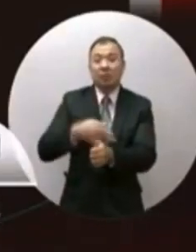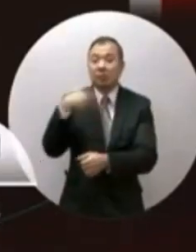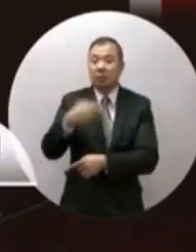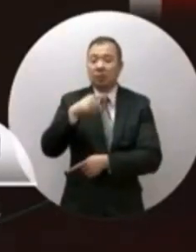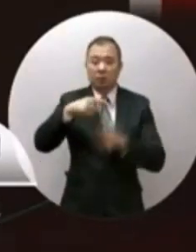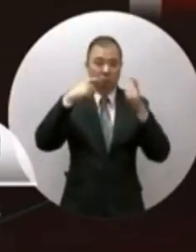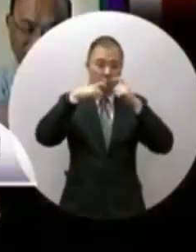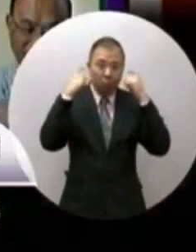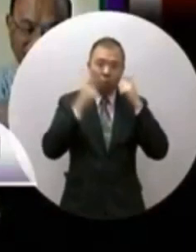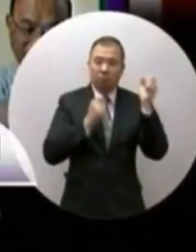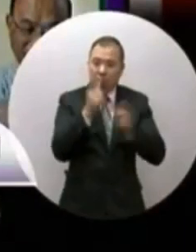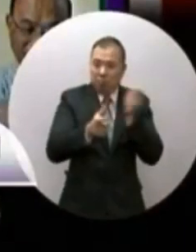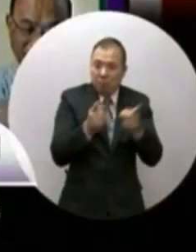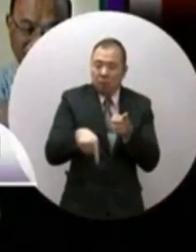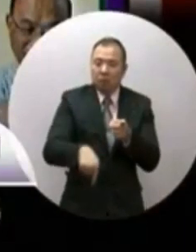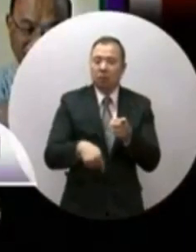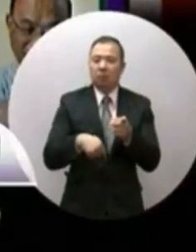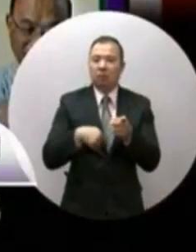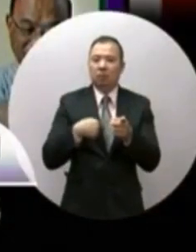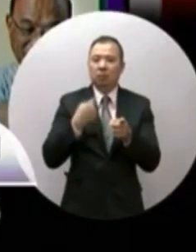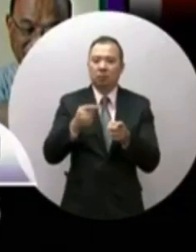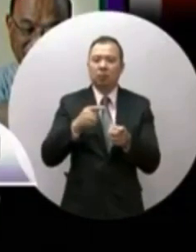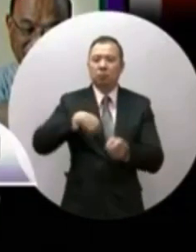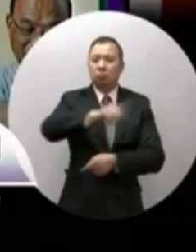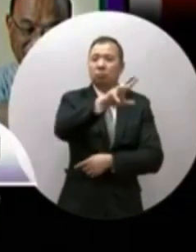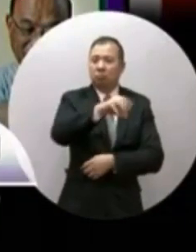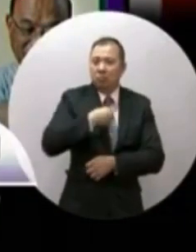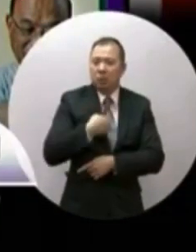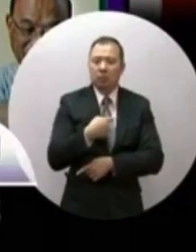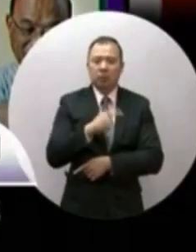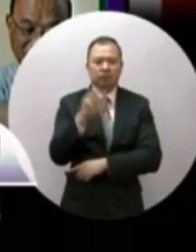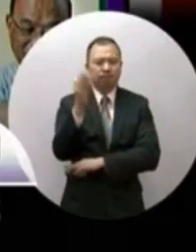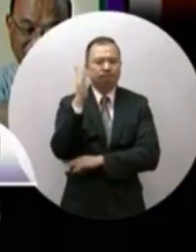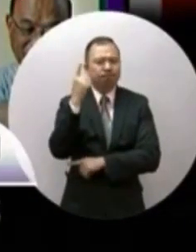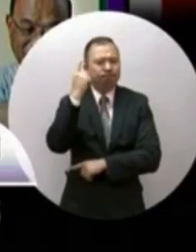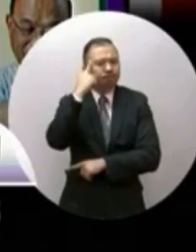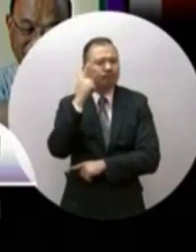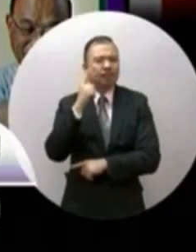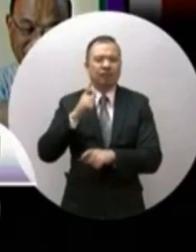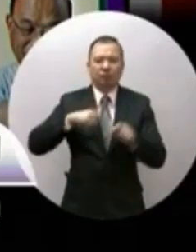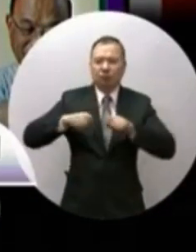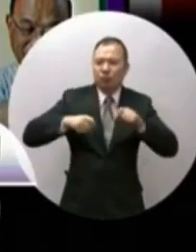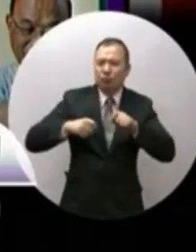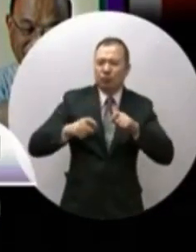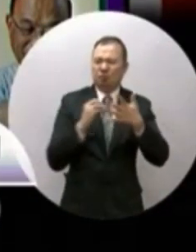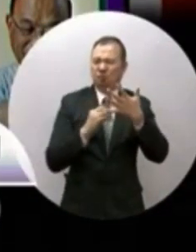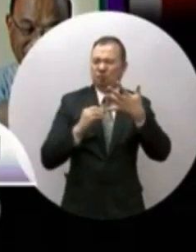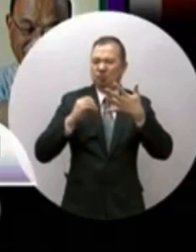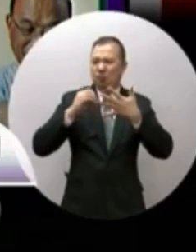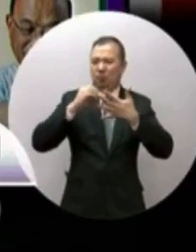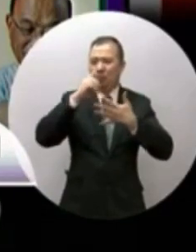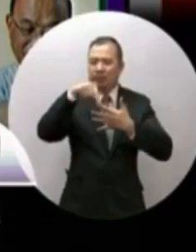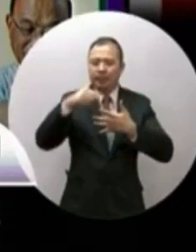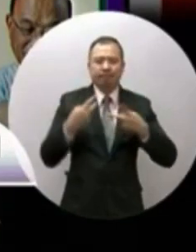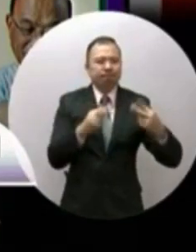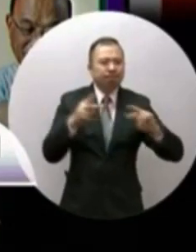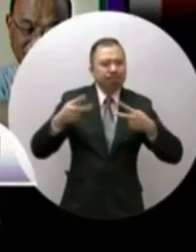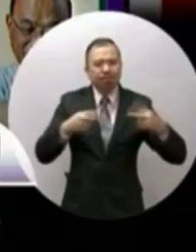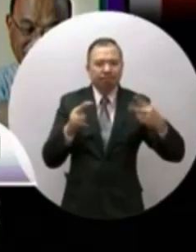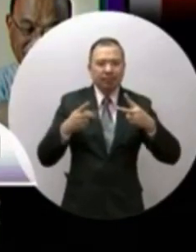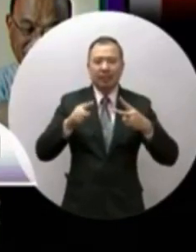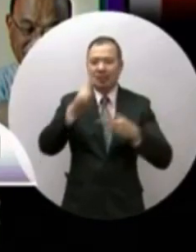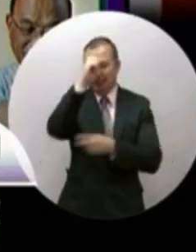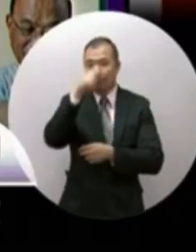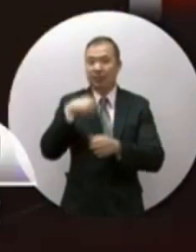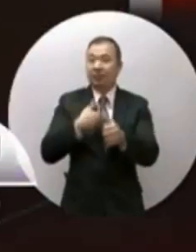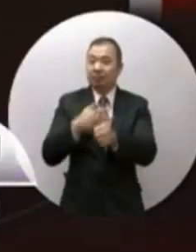领用，我们政府也一再的设计各种方法，让民众更多元、更